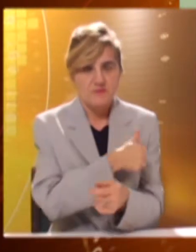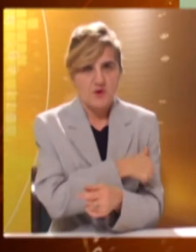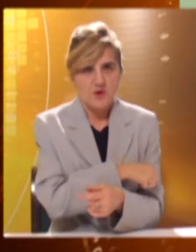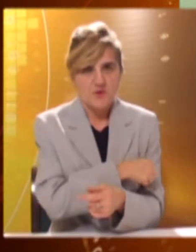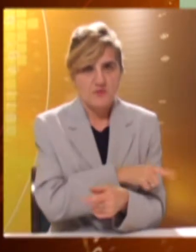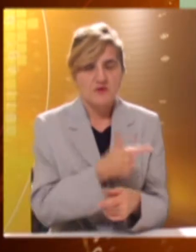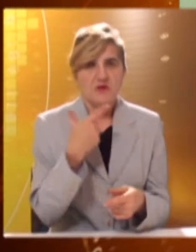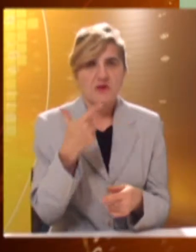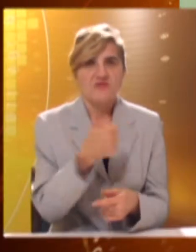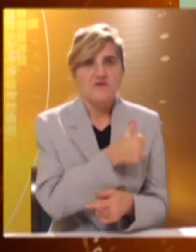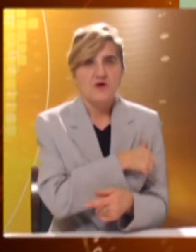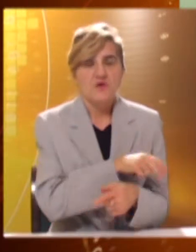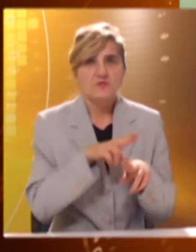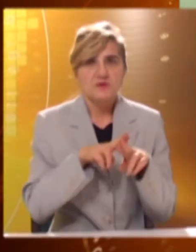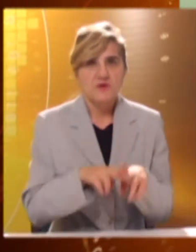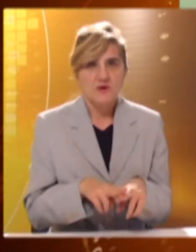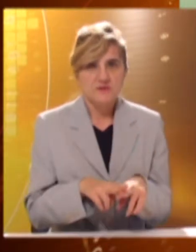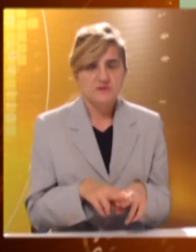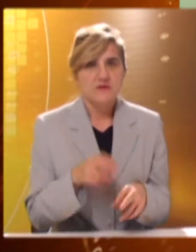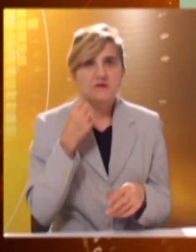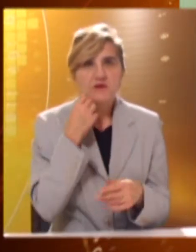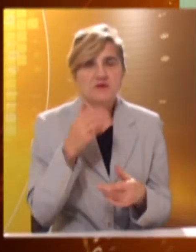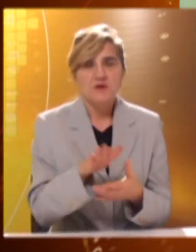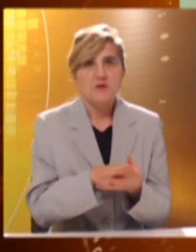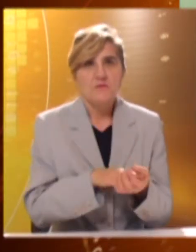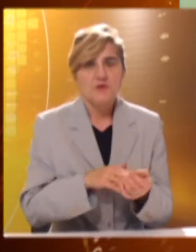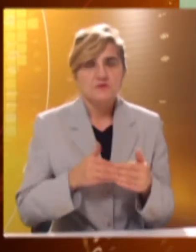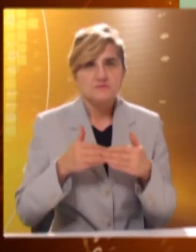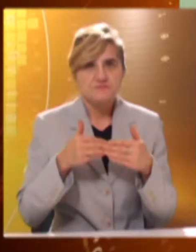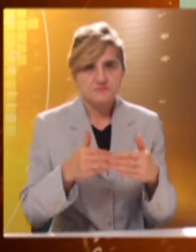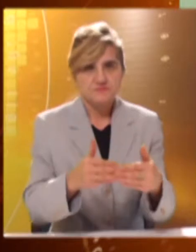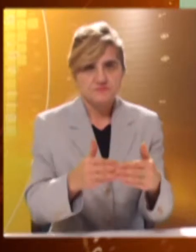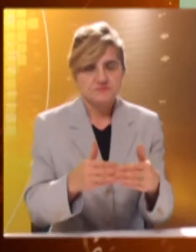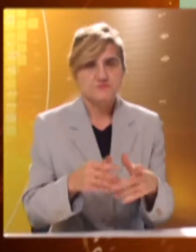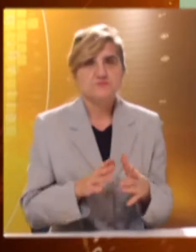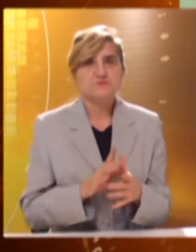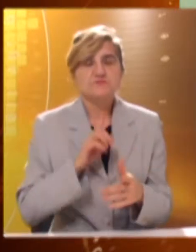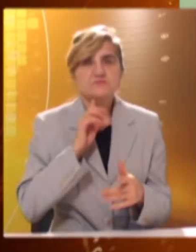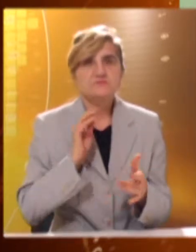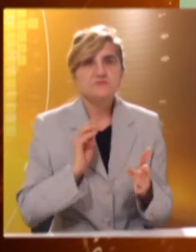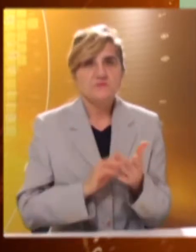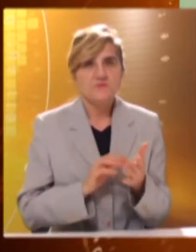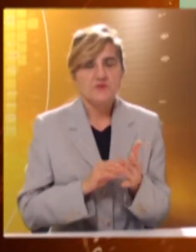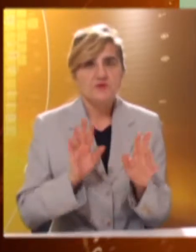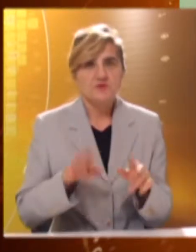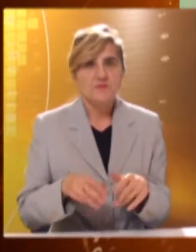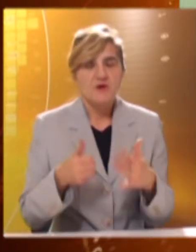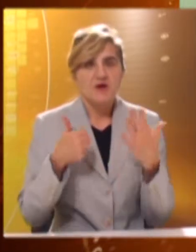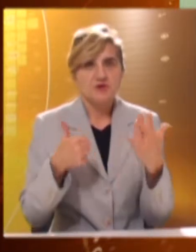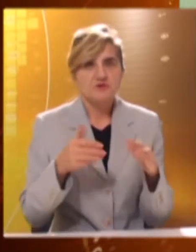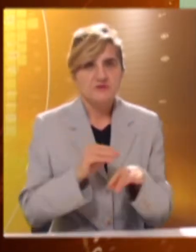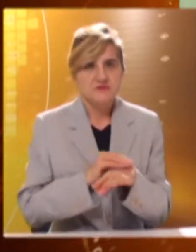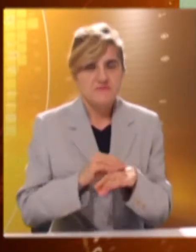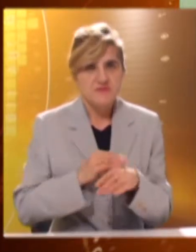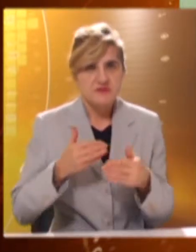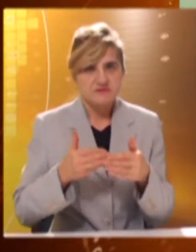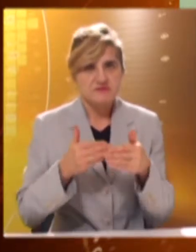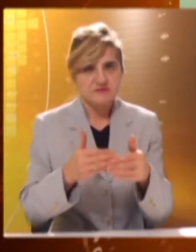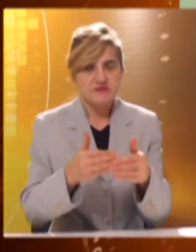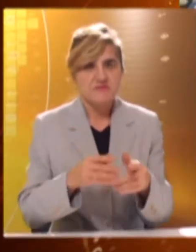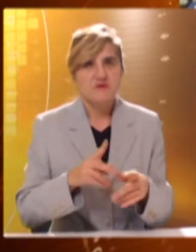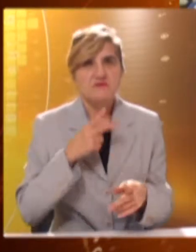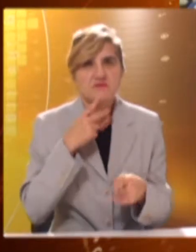2 godine grace perioda kada pričamo o investiciji. Za trajna obrtna sredstva on je na 4 godine sa 6 mjeseci grace perioda, kratkoročno su naravno do